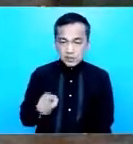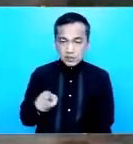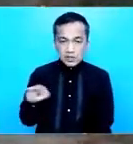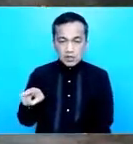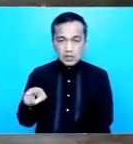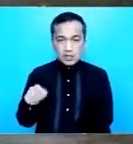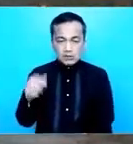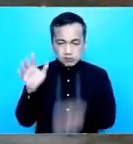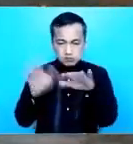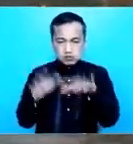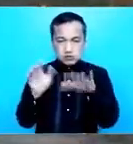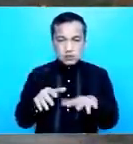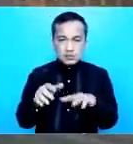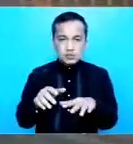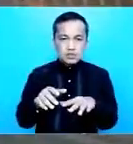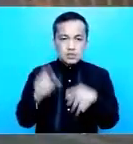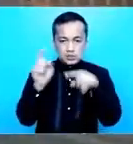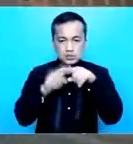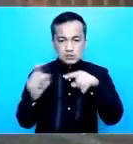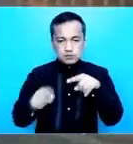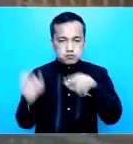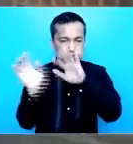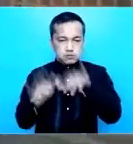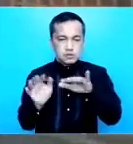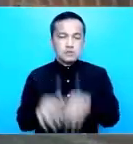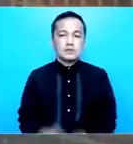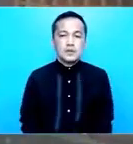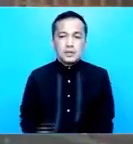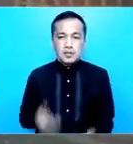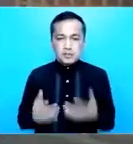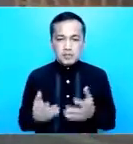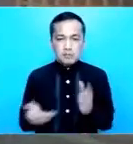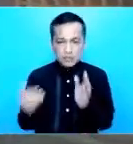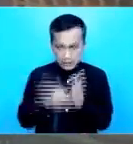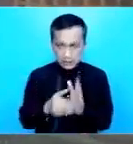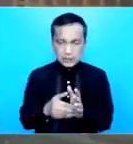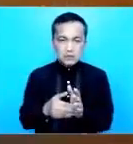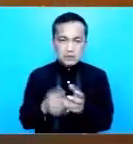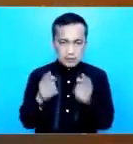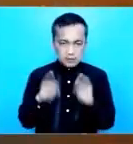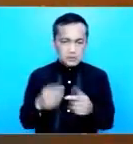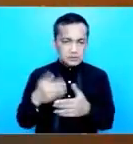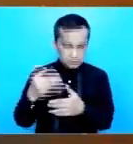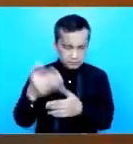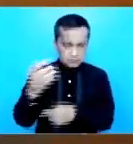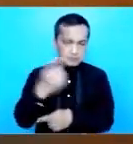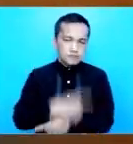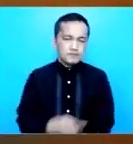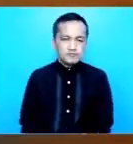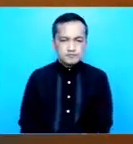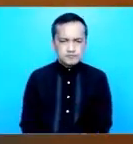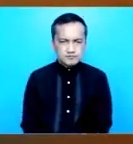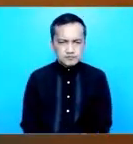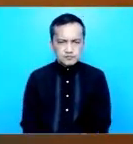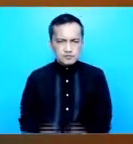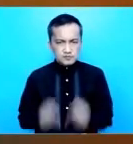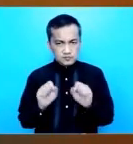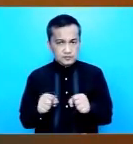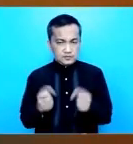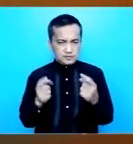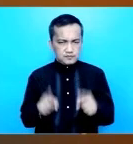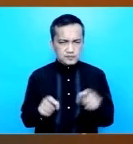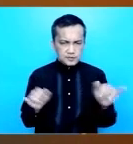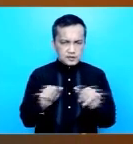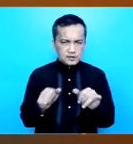kahapon ay dala ng severe thunderstorm. Posible pa raw itong maranasan sa mga susunod na araw. Posible pa rin siyang mangyari yung mga severe